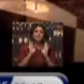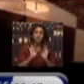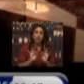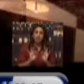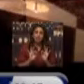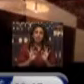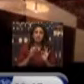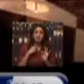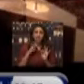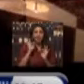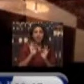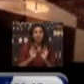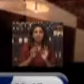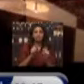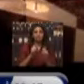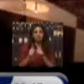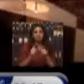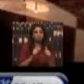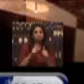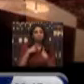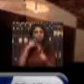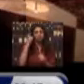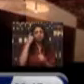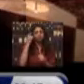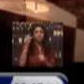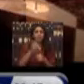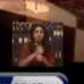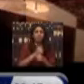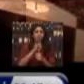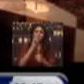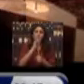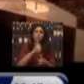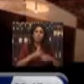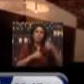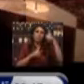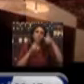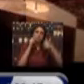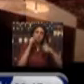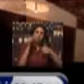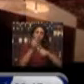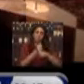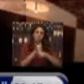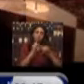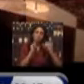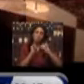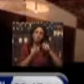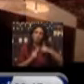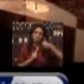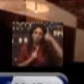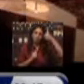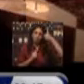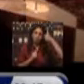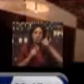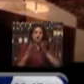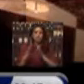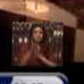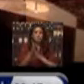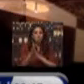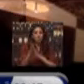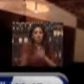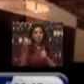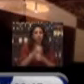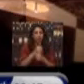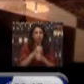كان لازم أعمل اختيار، واخترت إن الجواز ده حاجة يعني سنة